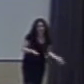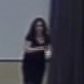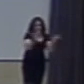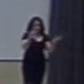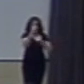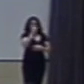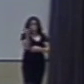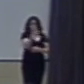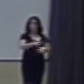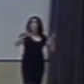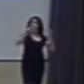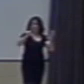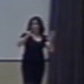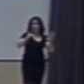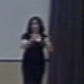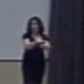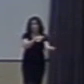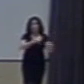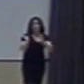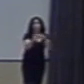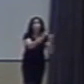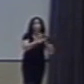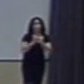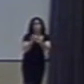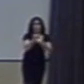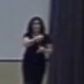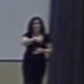grups estatals van entrar a borsa,